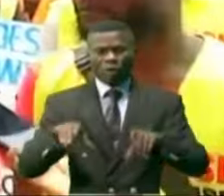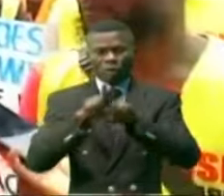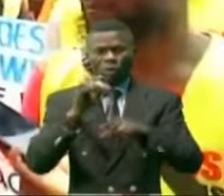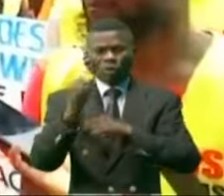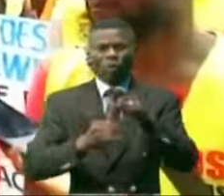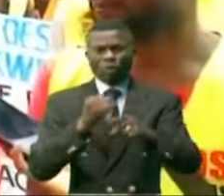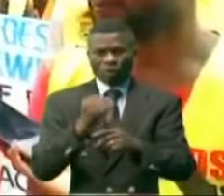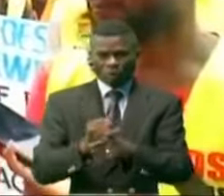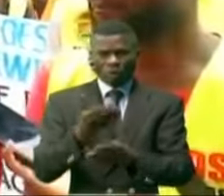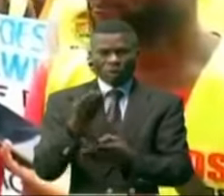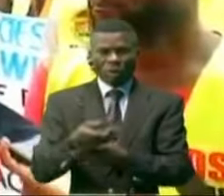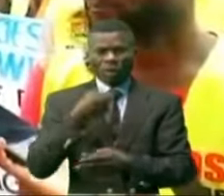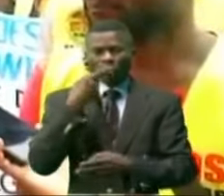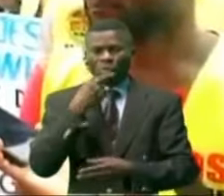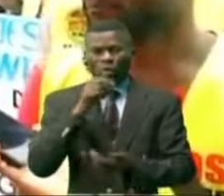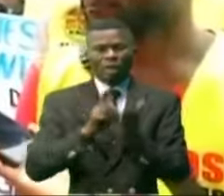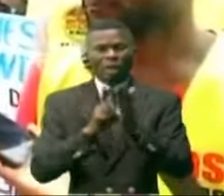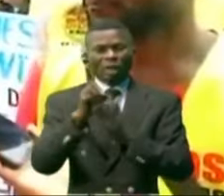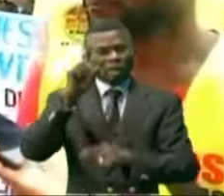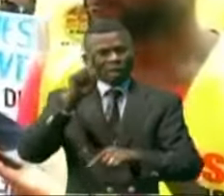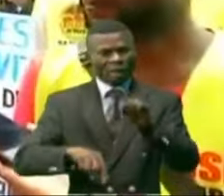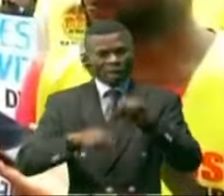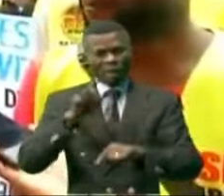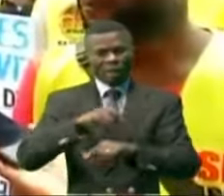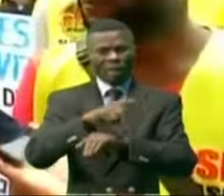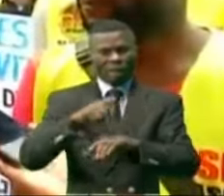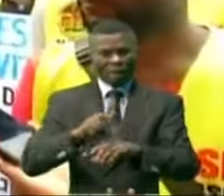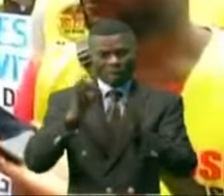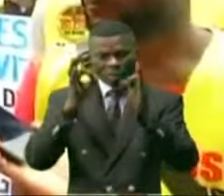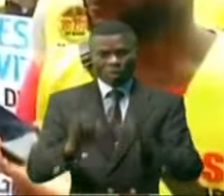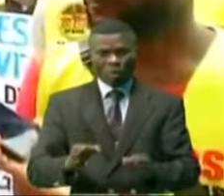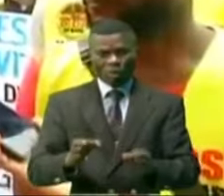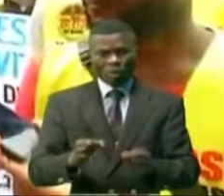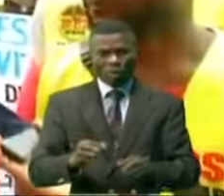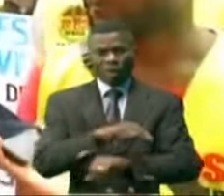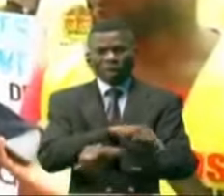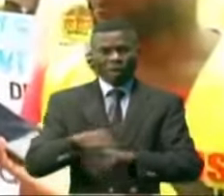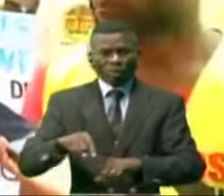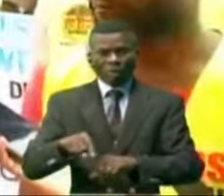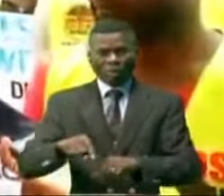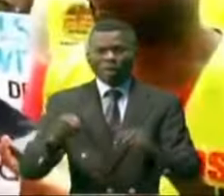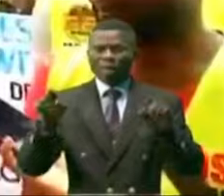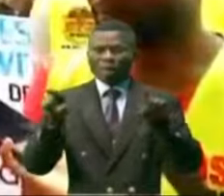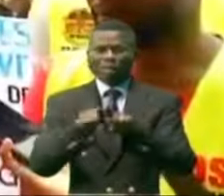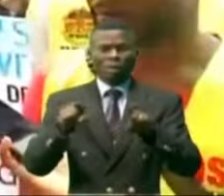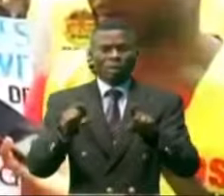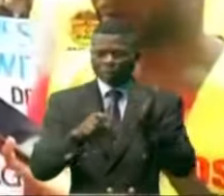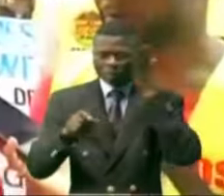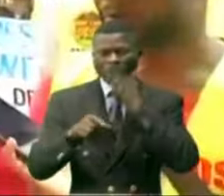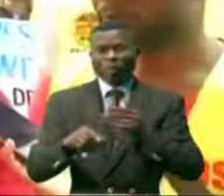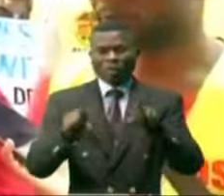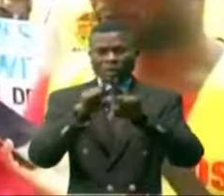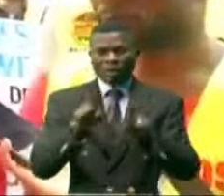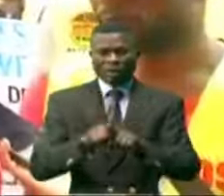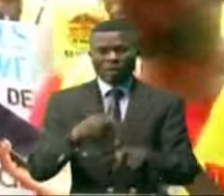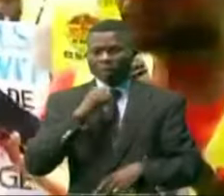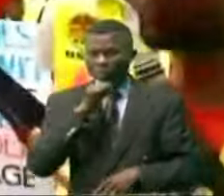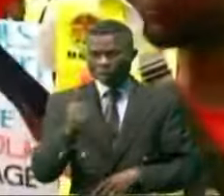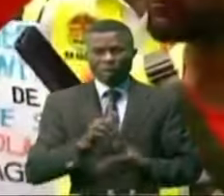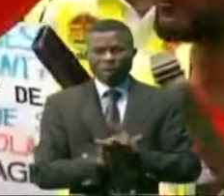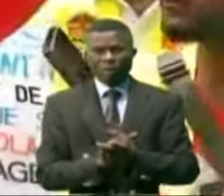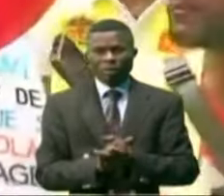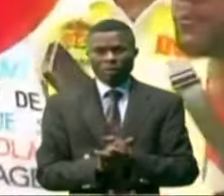peut pas parler du développement d'une province sans institutions légales et légitimes.